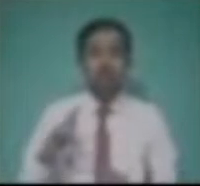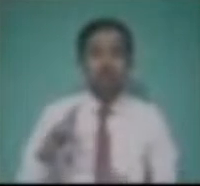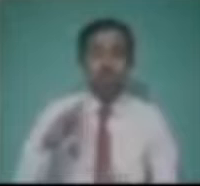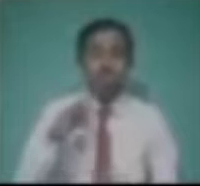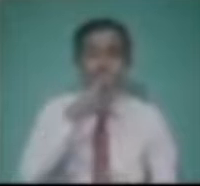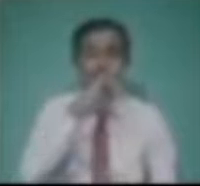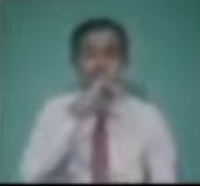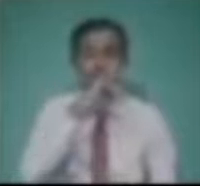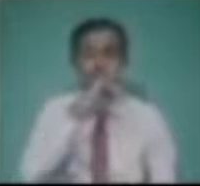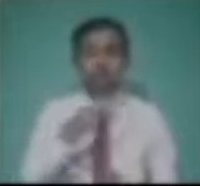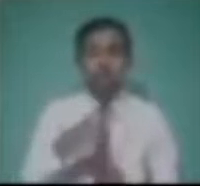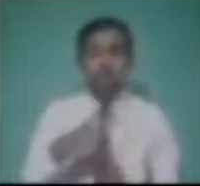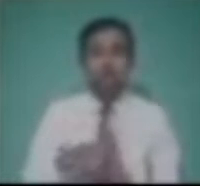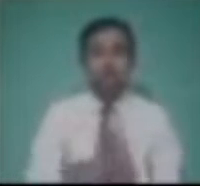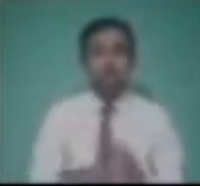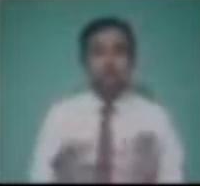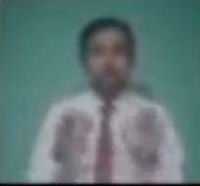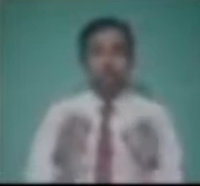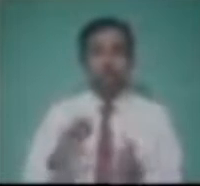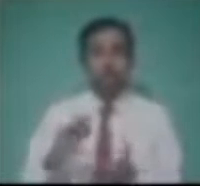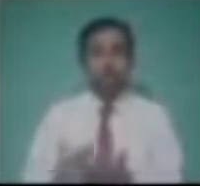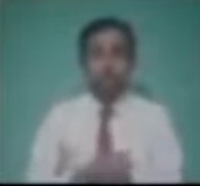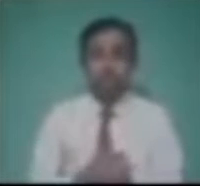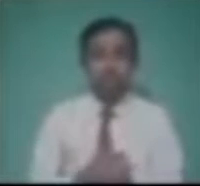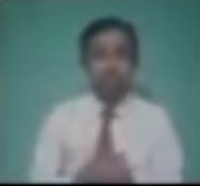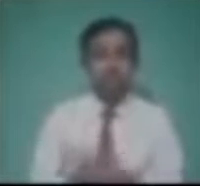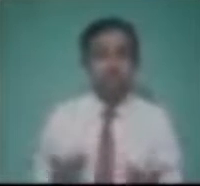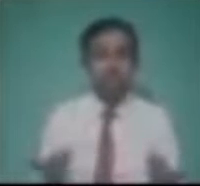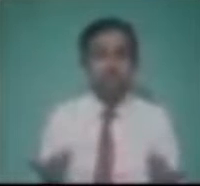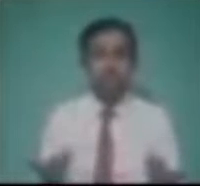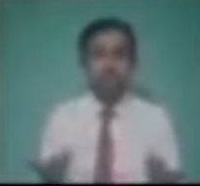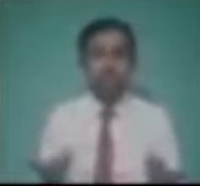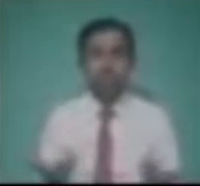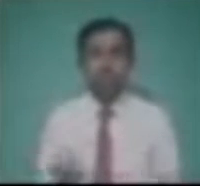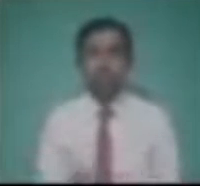sewaya ratata yahapathak karanoda yahapathak thamai hamadam kare.